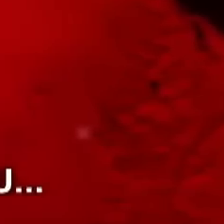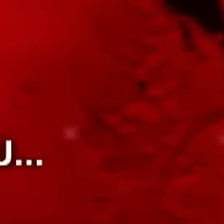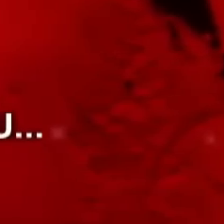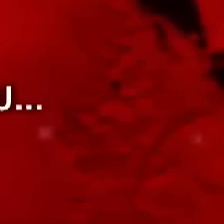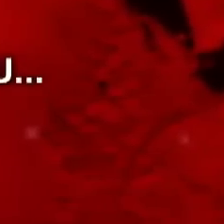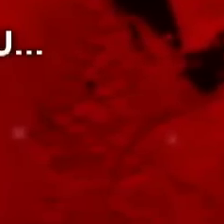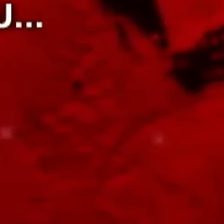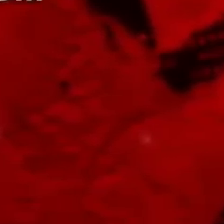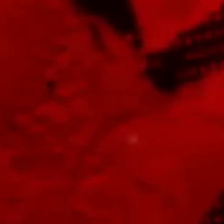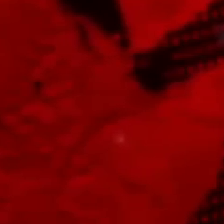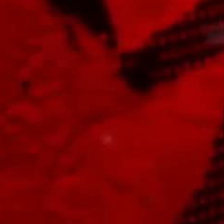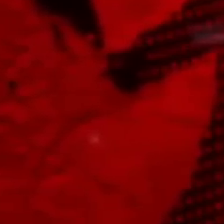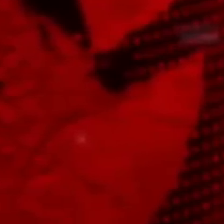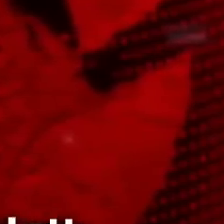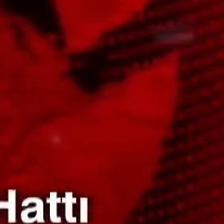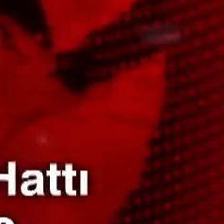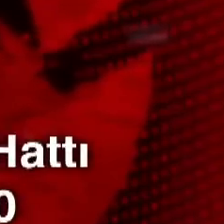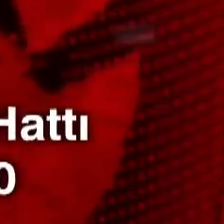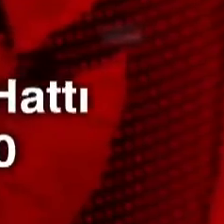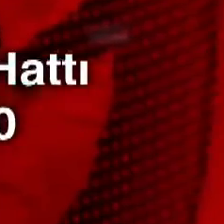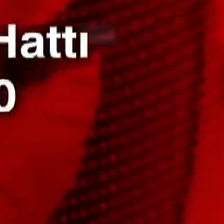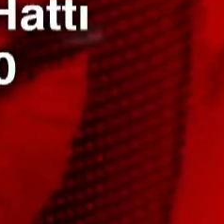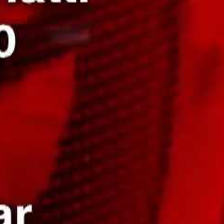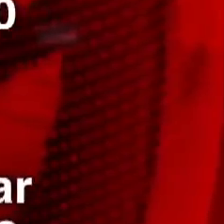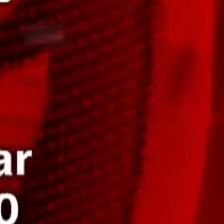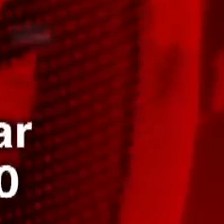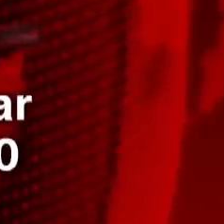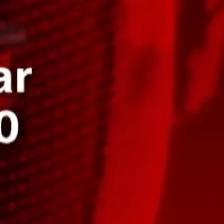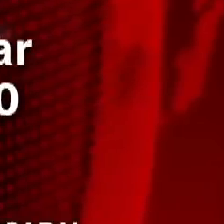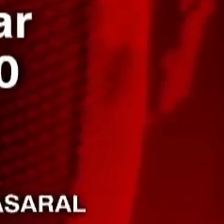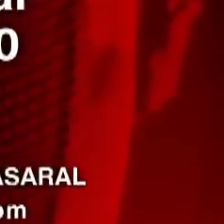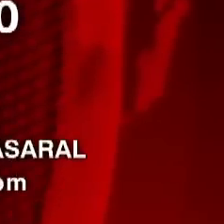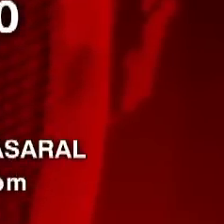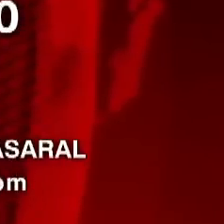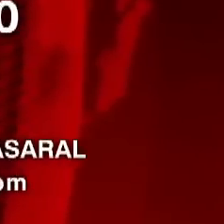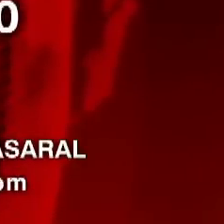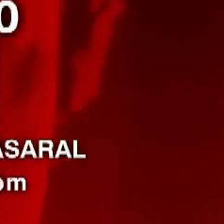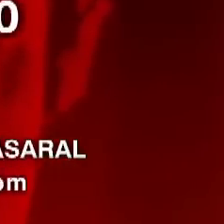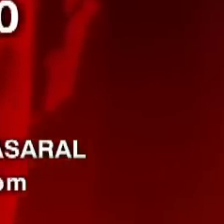her köşesi cennetin, ezilir yerler için.